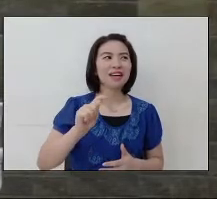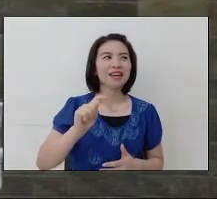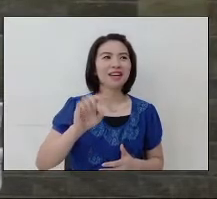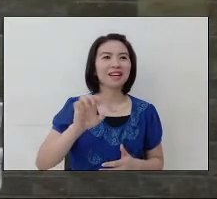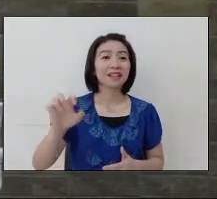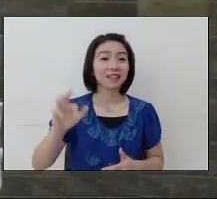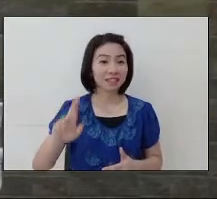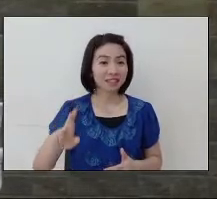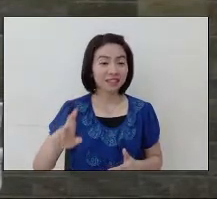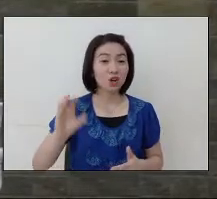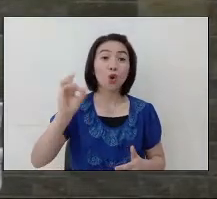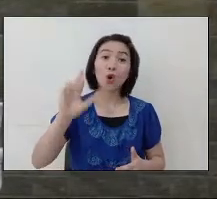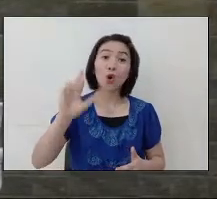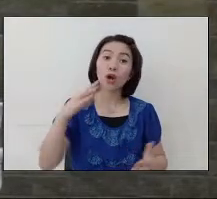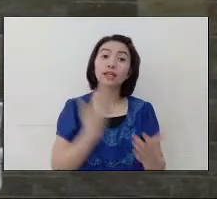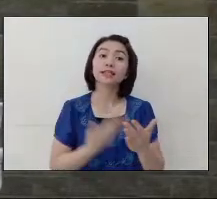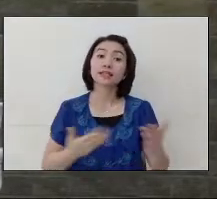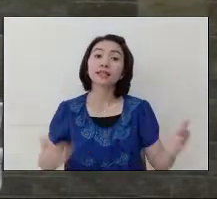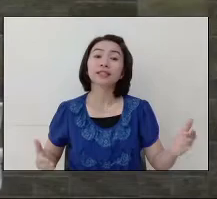the present, the